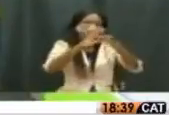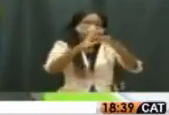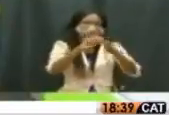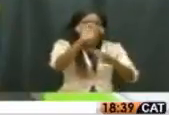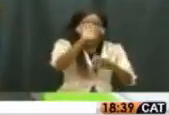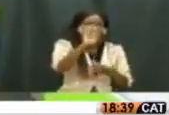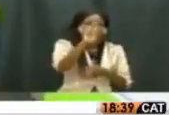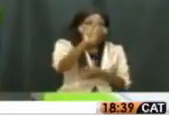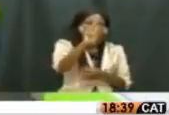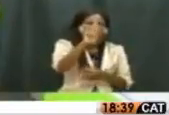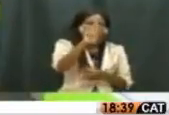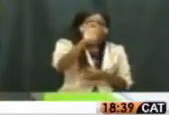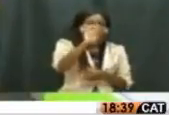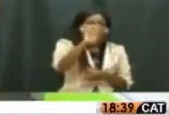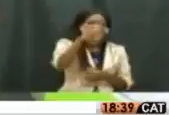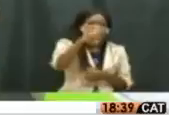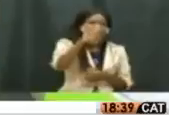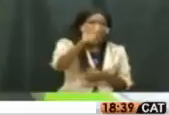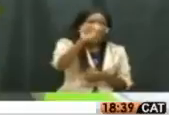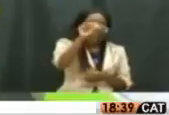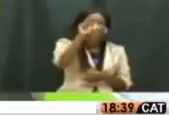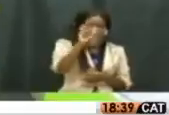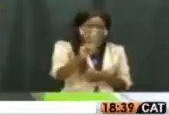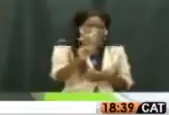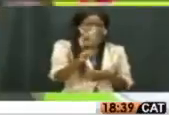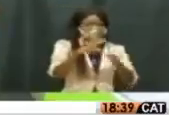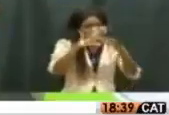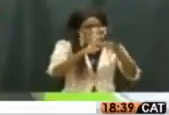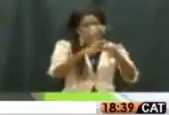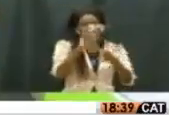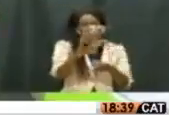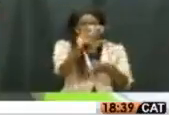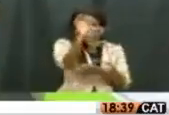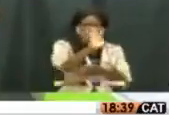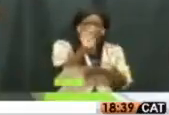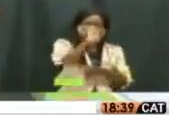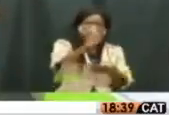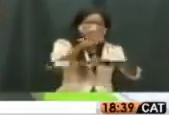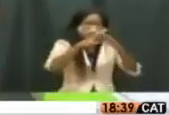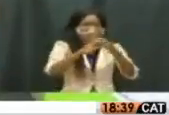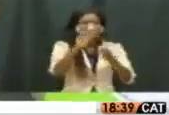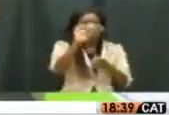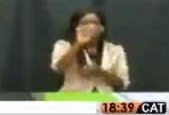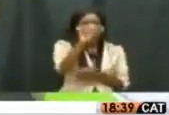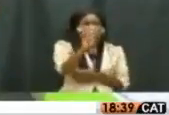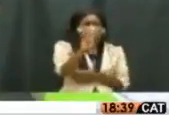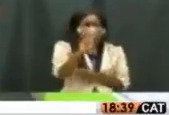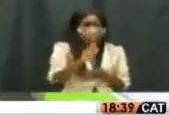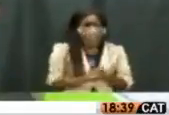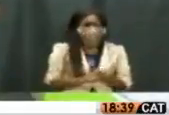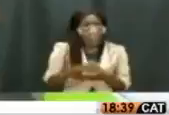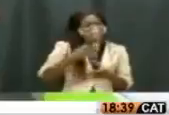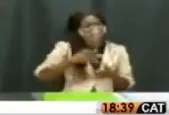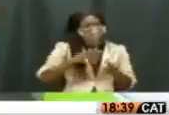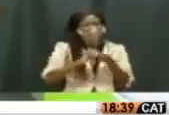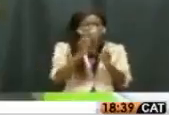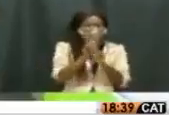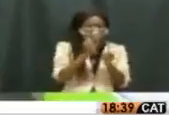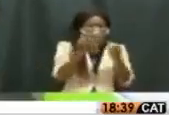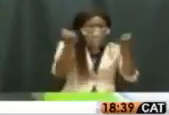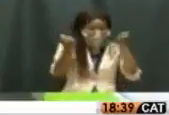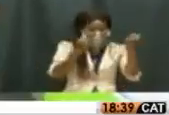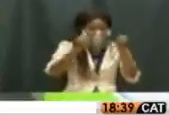magari moto zan kusamao ti maenda nditu ndi akaswiri ngari moto omo timaenda nditu ndi utenga kuti